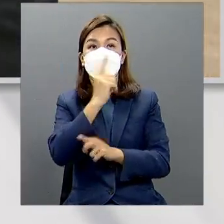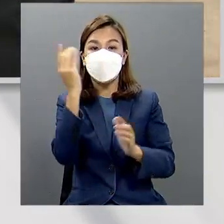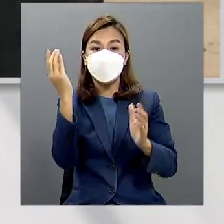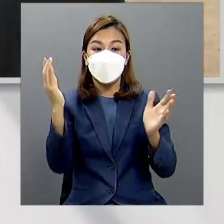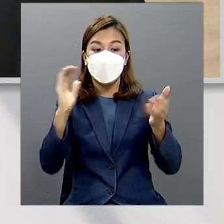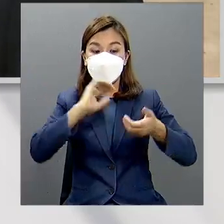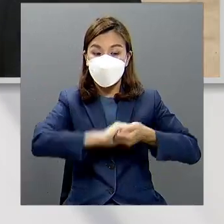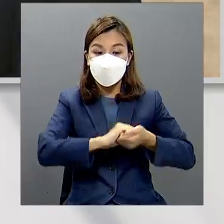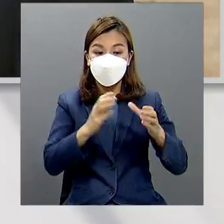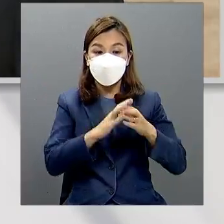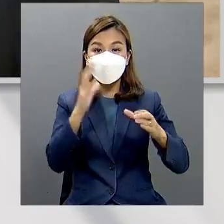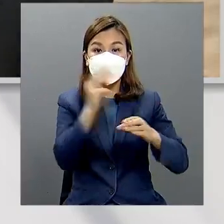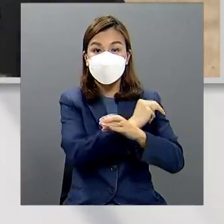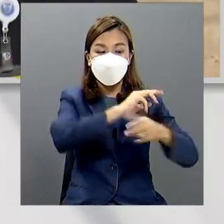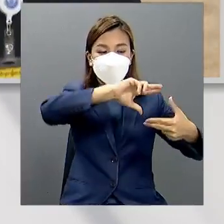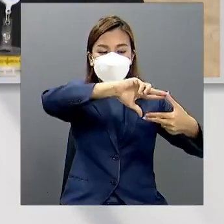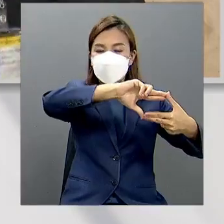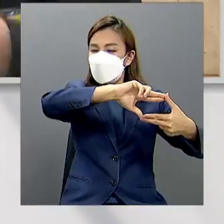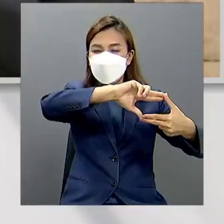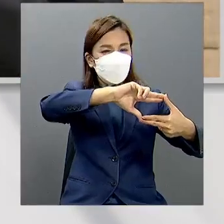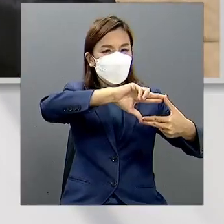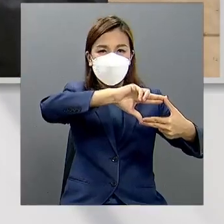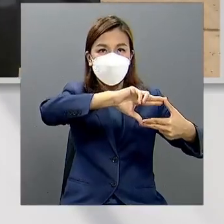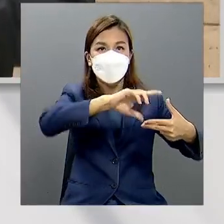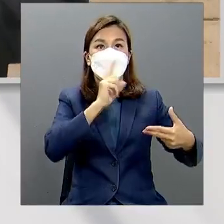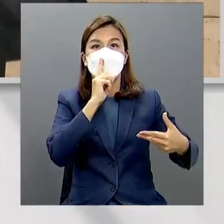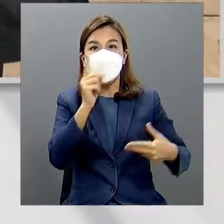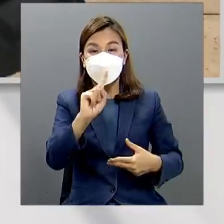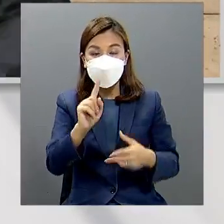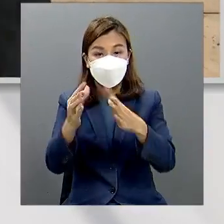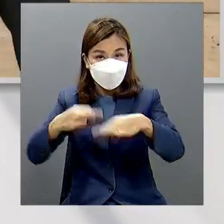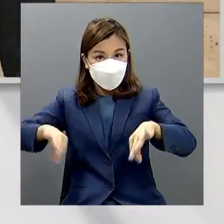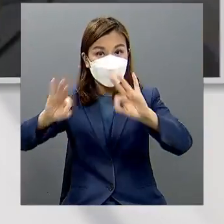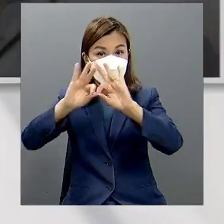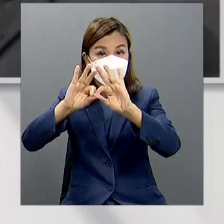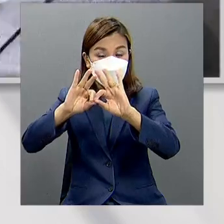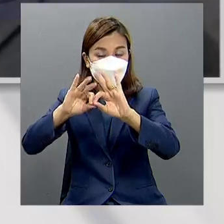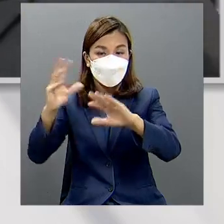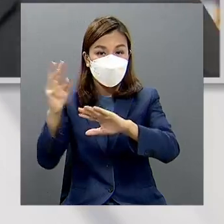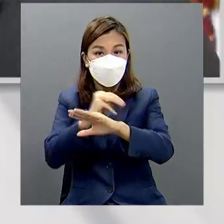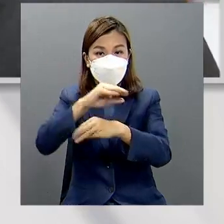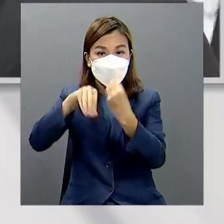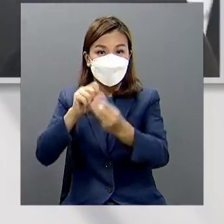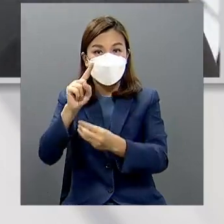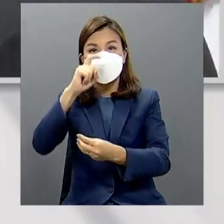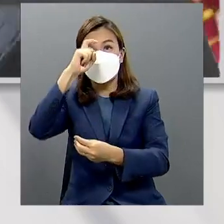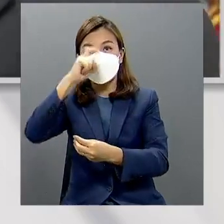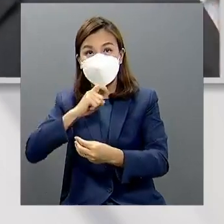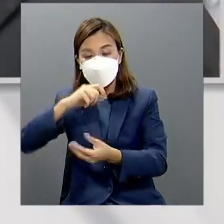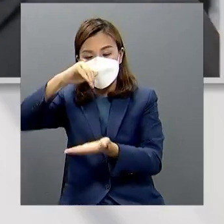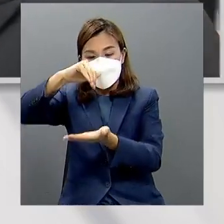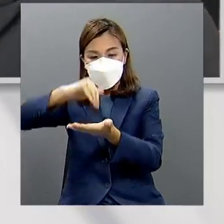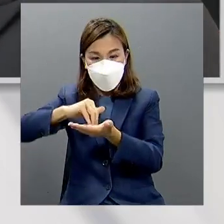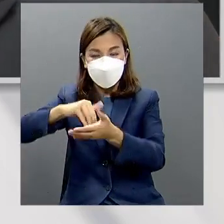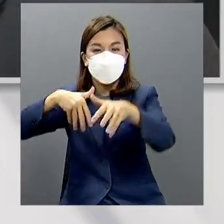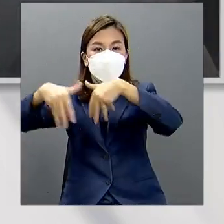ารัฐแล้วก็ย้ำอีกค่ะว่าจุดยืนของพรรคเศรษฐกิจไทยคือยึดประโยชน์ของประชาชนเป็นหลักไม่ได้เป็นฝ่ายรัฐบ